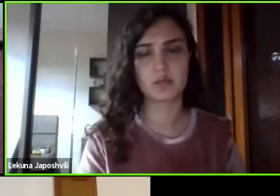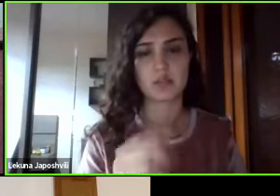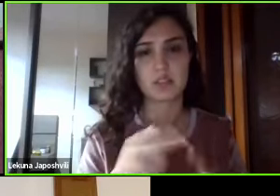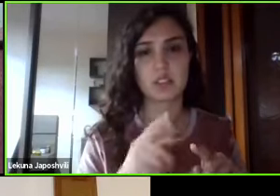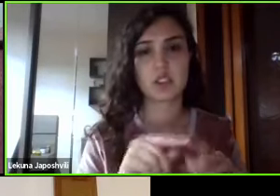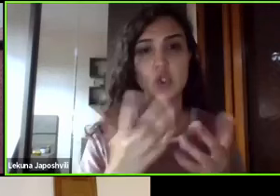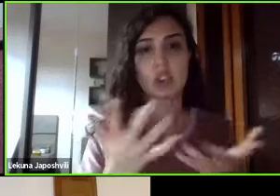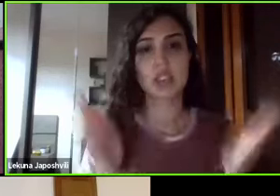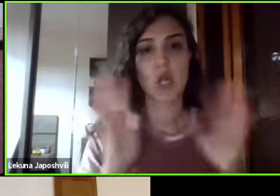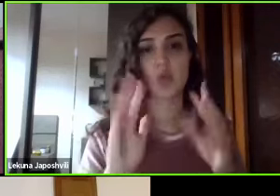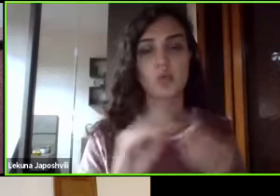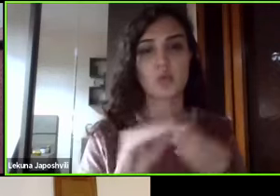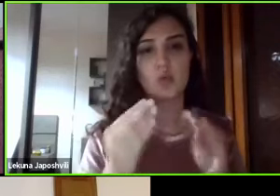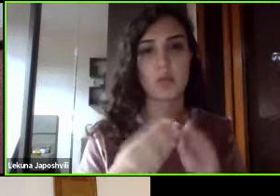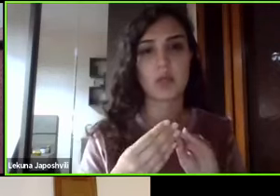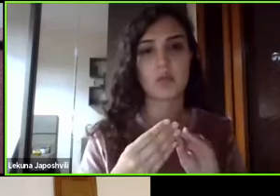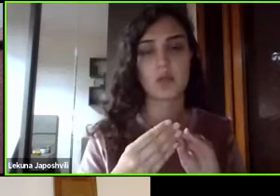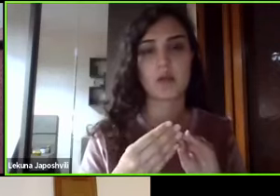დიდი, რომ